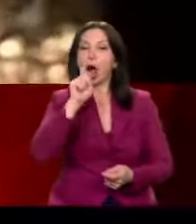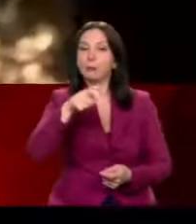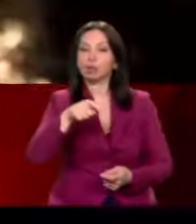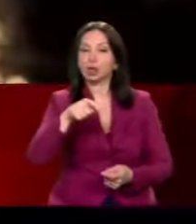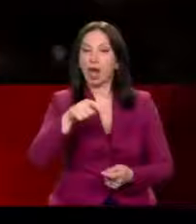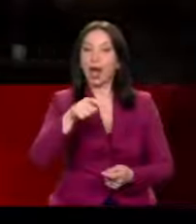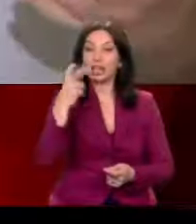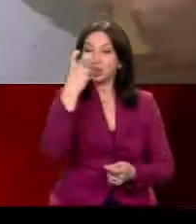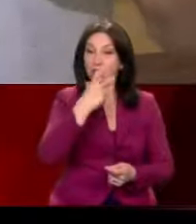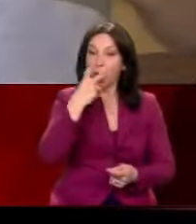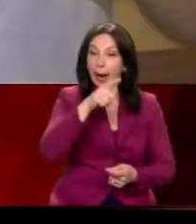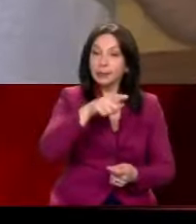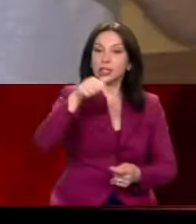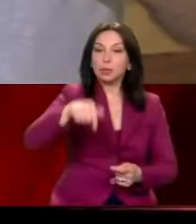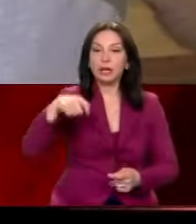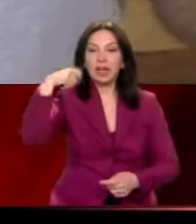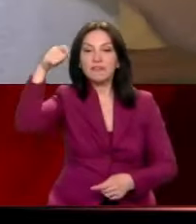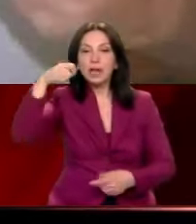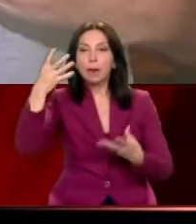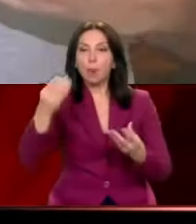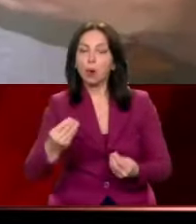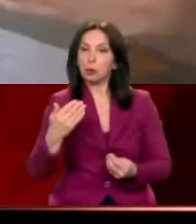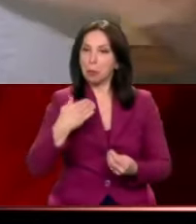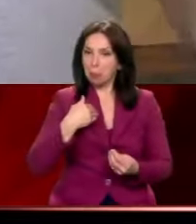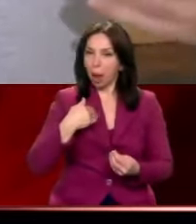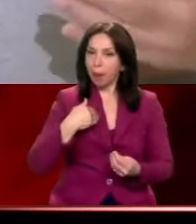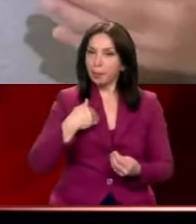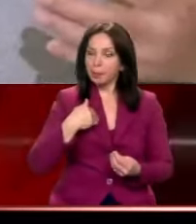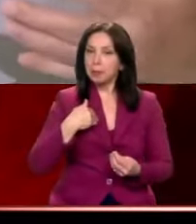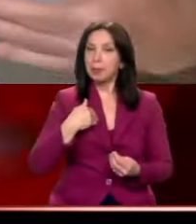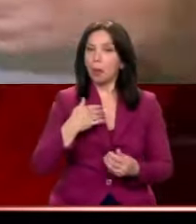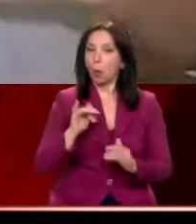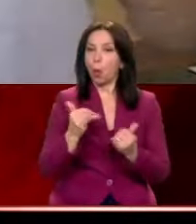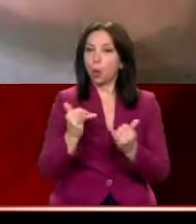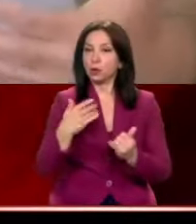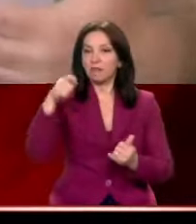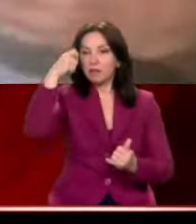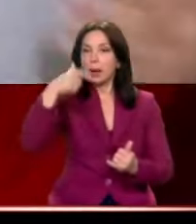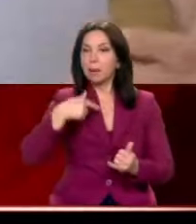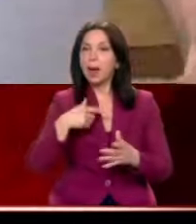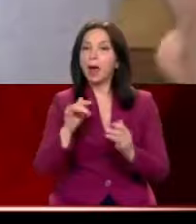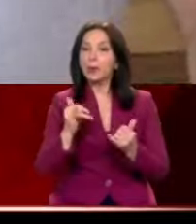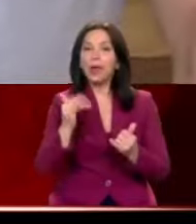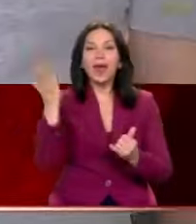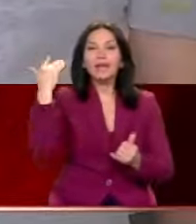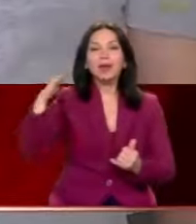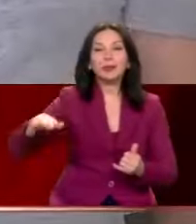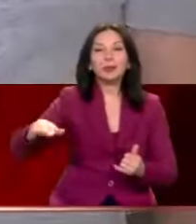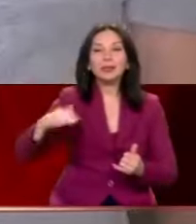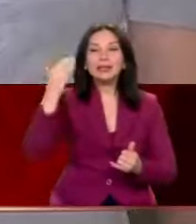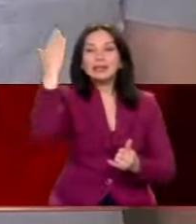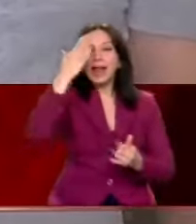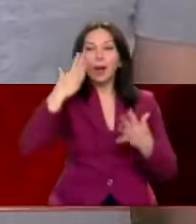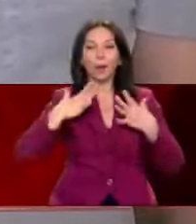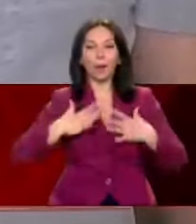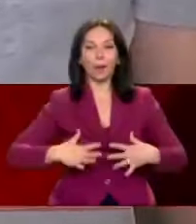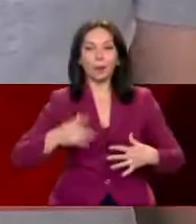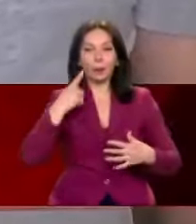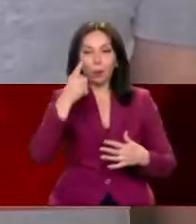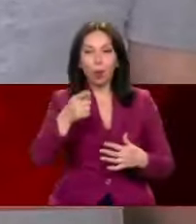şimdi de film oldu. Beni oynatıyorlar bu yaşta. Ben çocukluğumu oynuyorum. İşte önlük falan giyiyoruz. Mahmut Tuncer